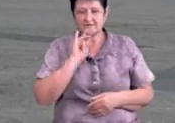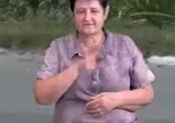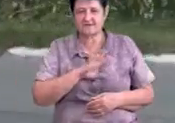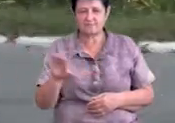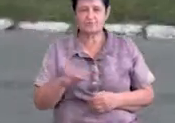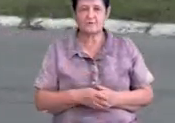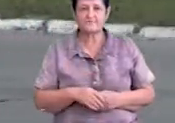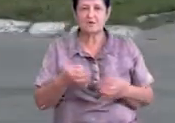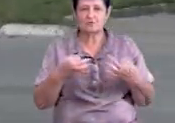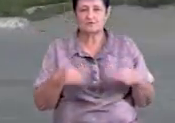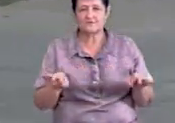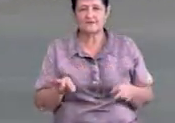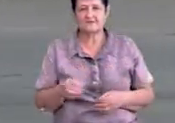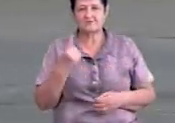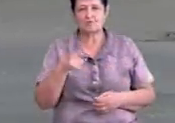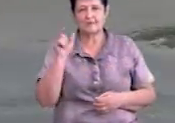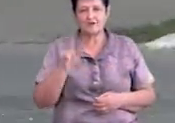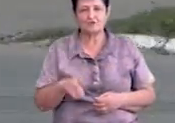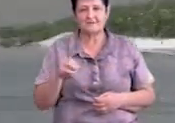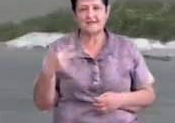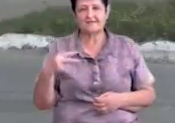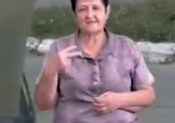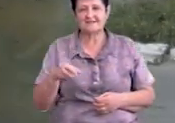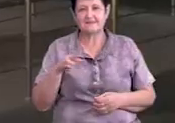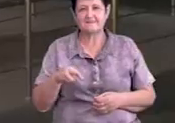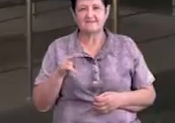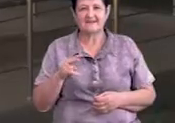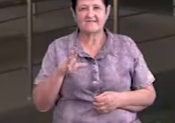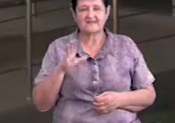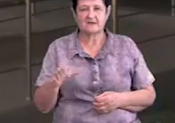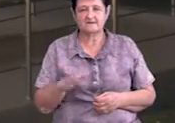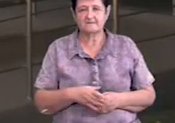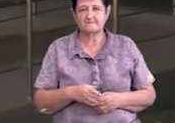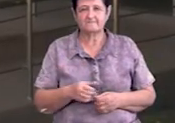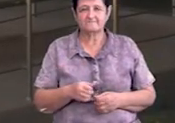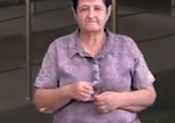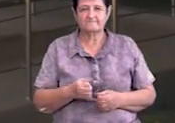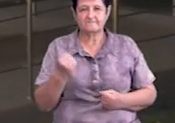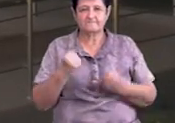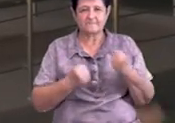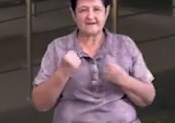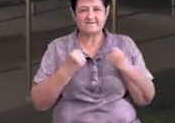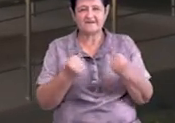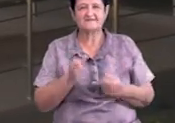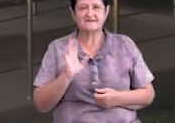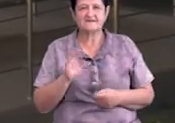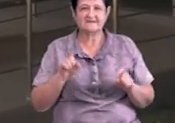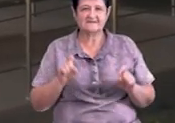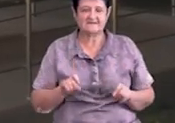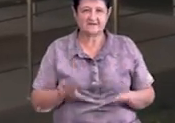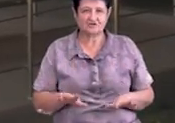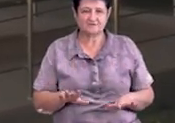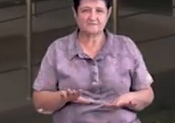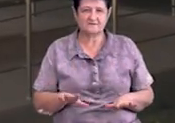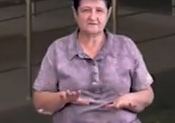Кириченко. Дозволяється одна людина на 20 метрів квадратних. Регулярні перевезення, тільки сидячі місця,